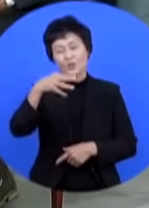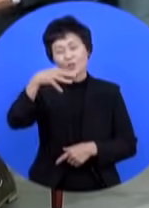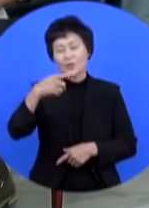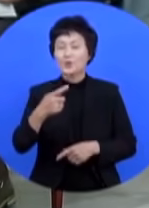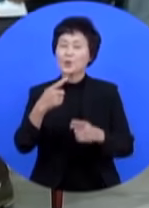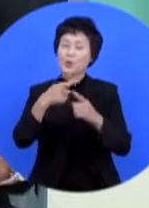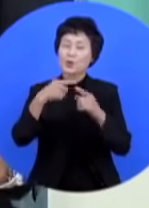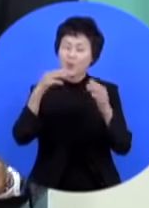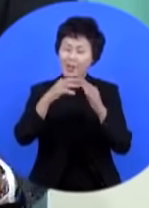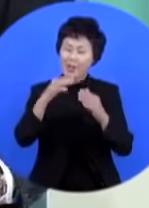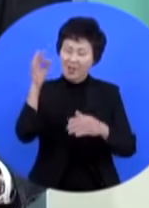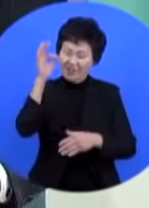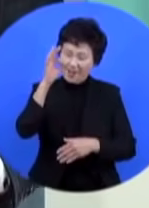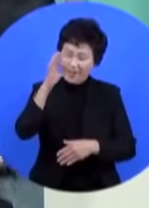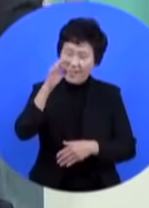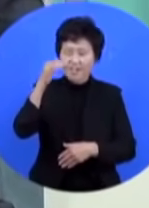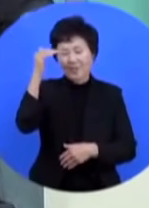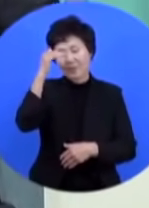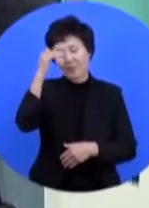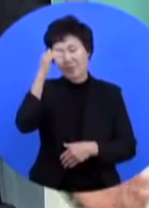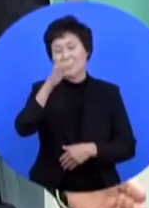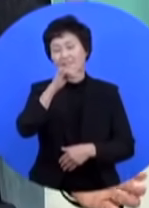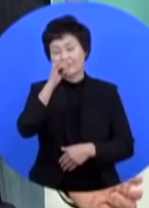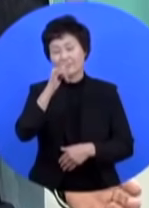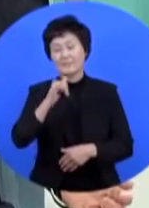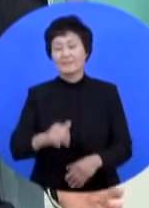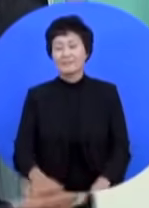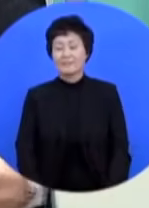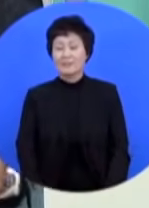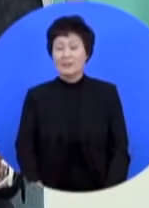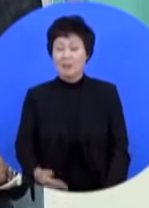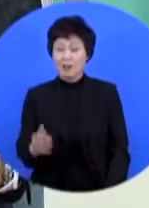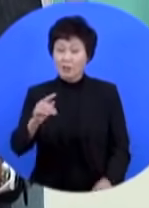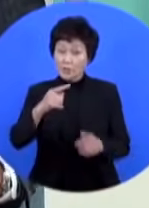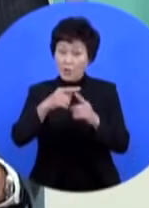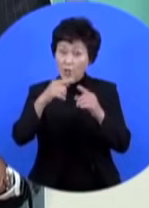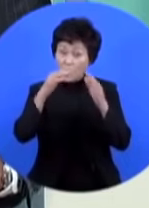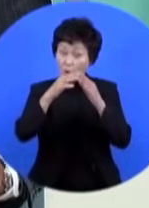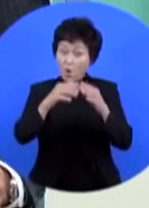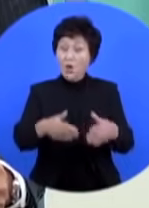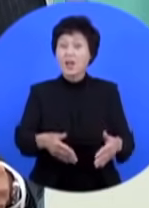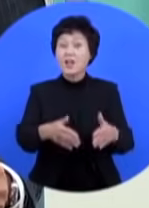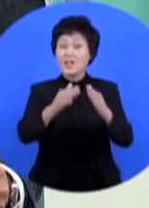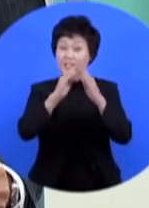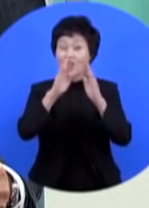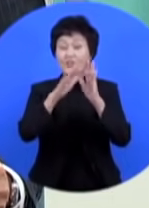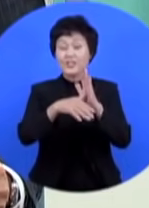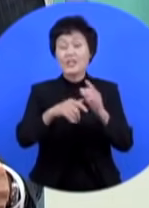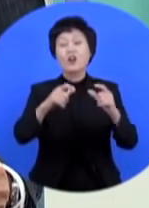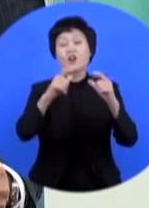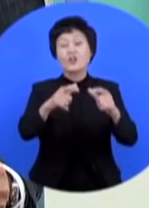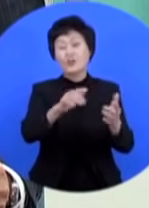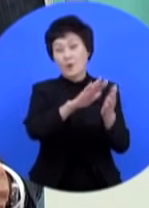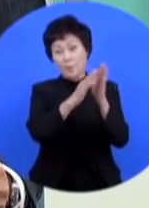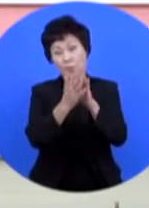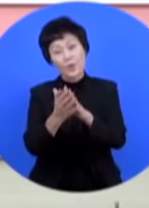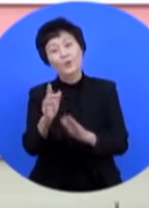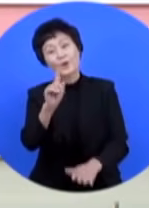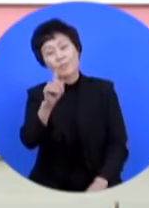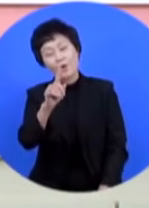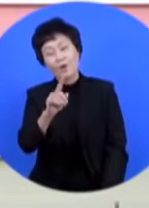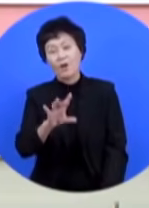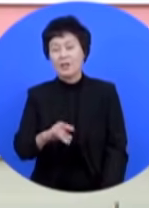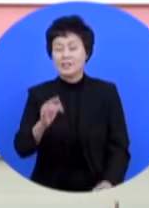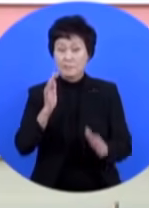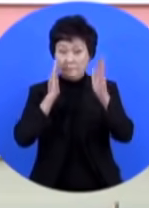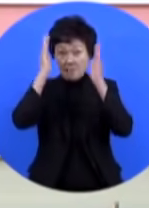지역에 교회가 세워지면은 그 지역에 분명히 어떤 변화가 있을 거라는 생각이 네. 들거든요. 어떤 변화가 생깁니까? 제가 처음